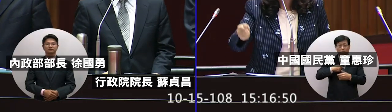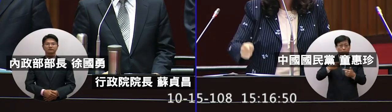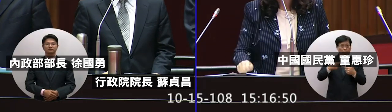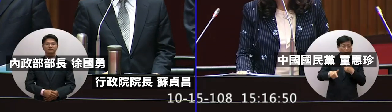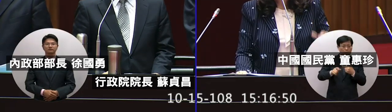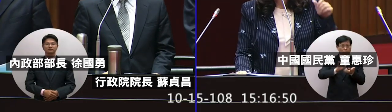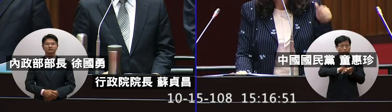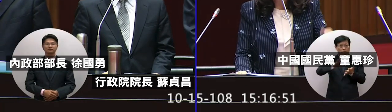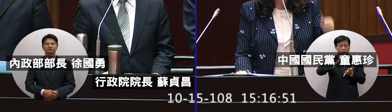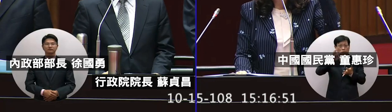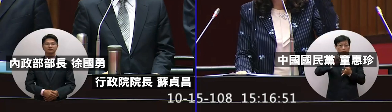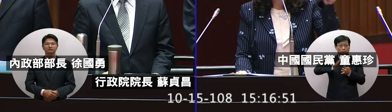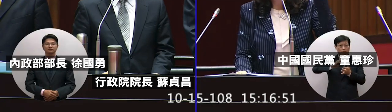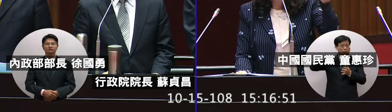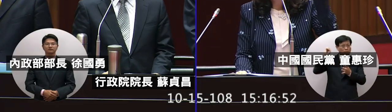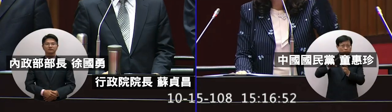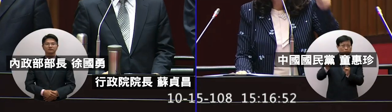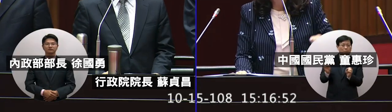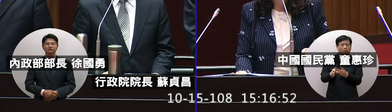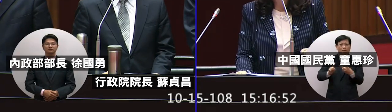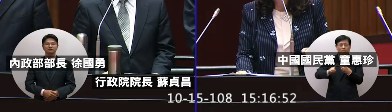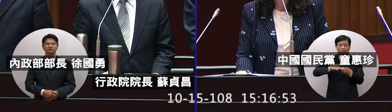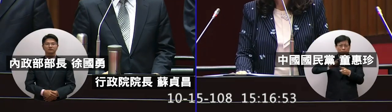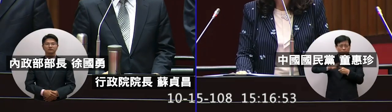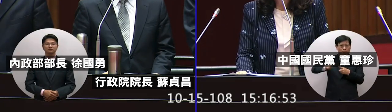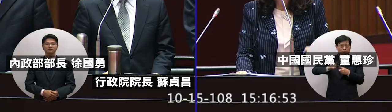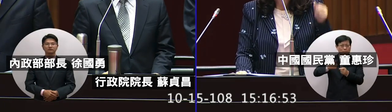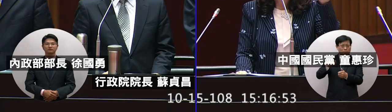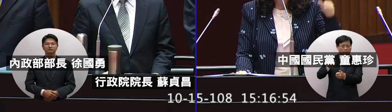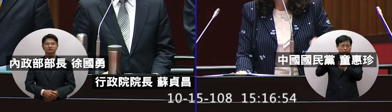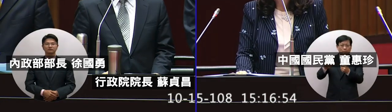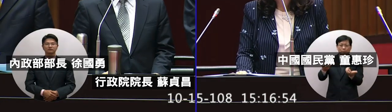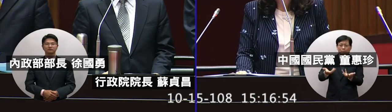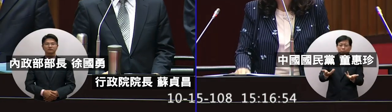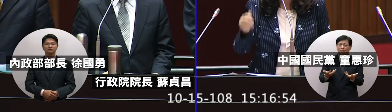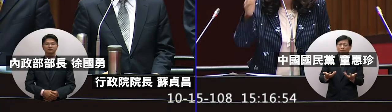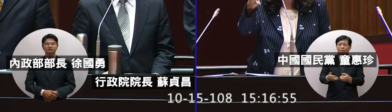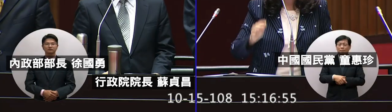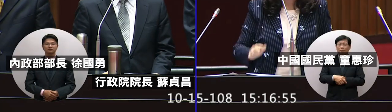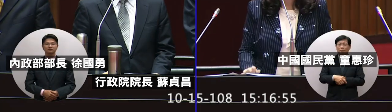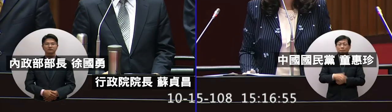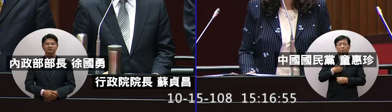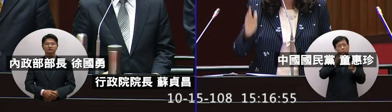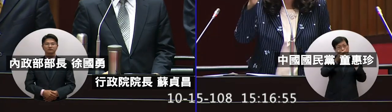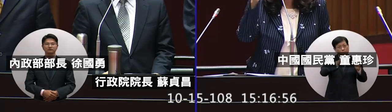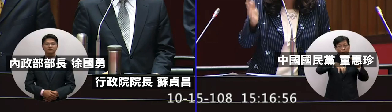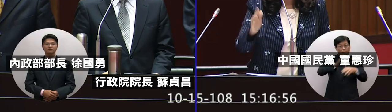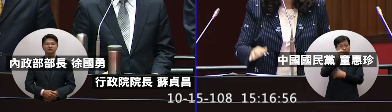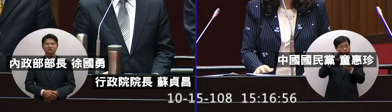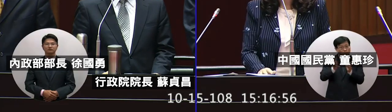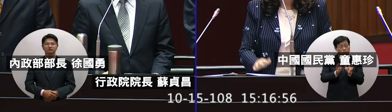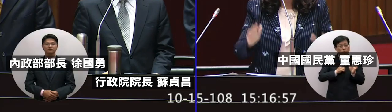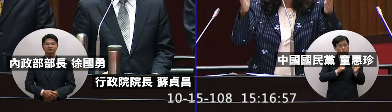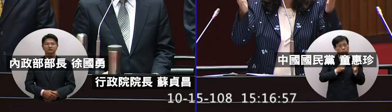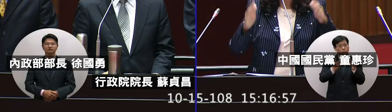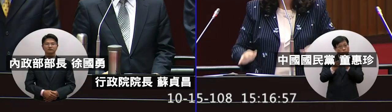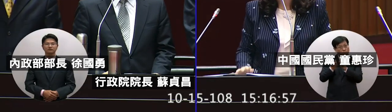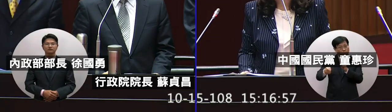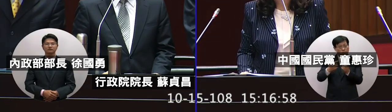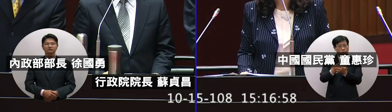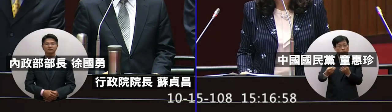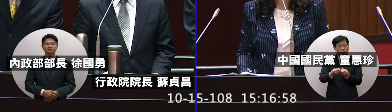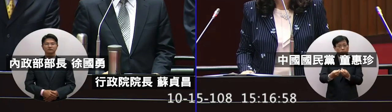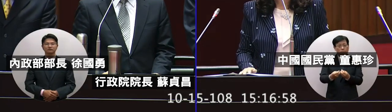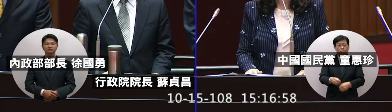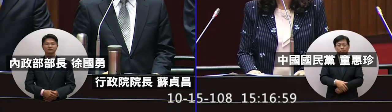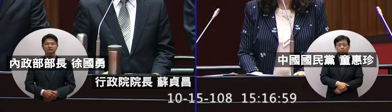的用这个汽油弹，甚至于实械伤人这样的事情发生，请问我们内政部你要怎么样来处理